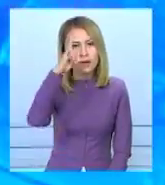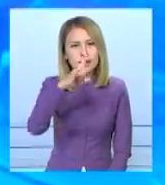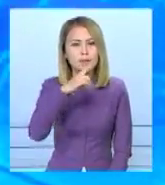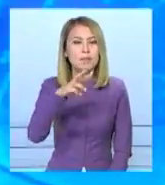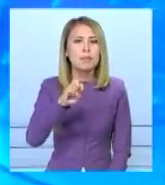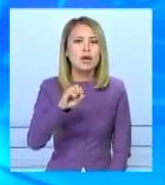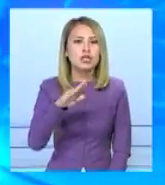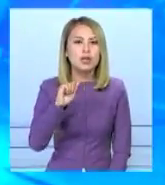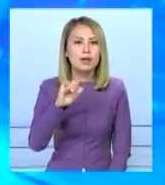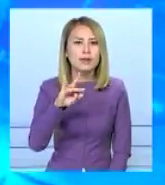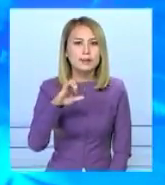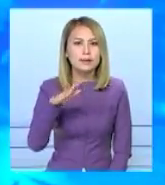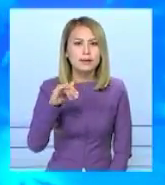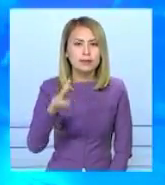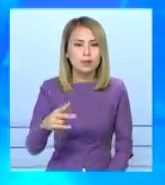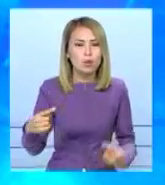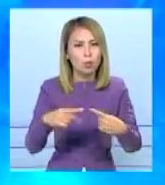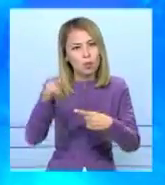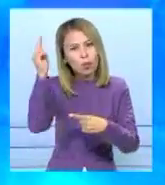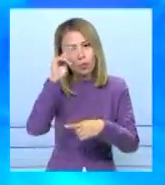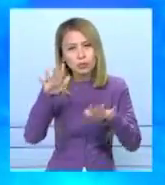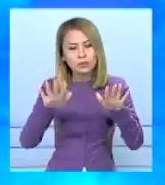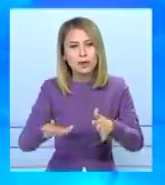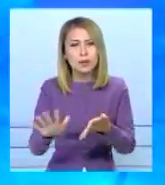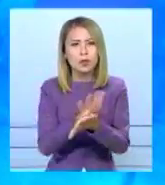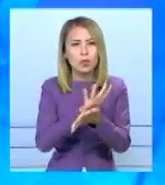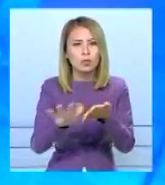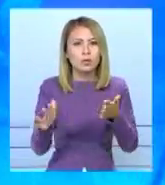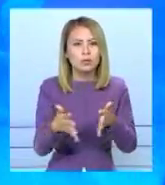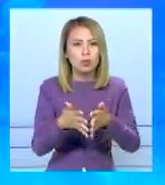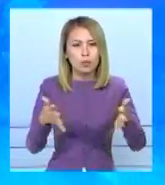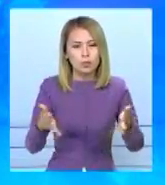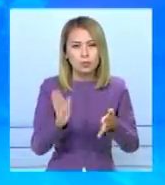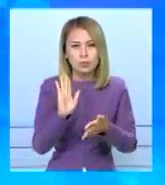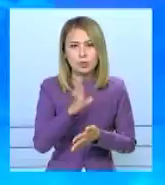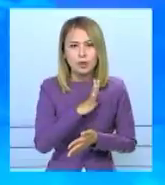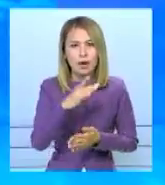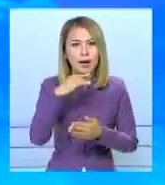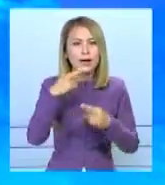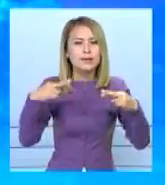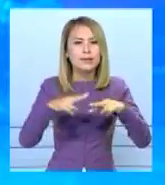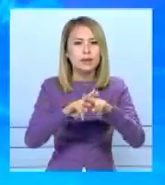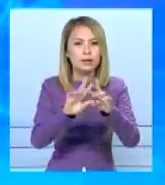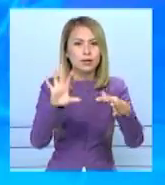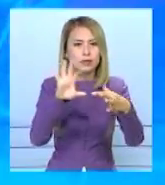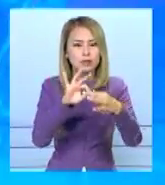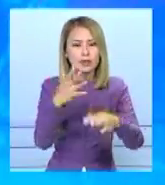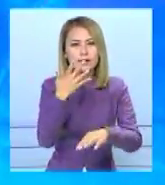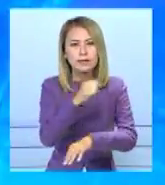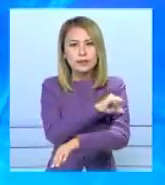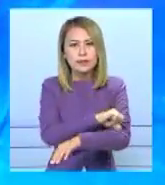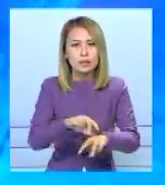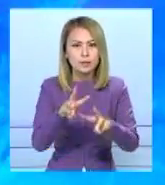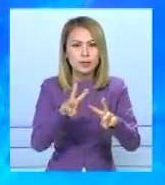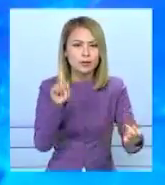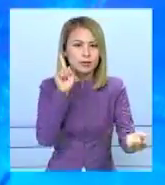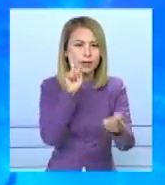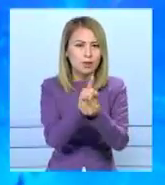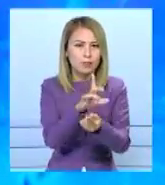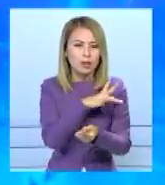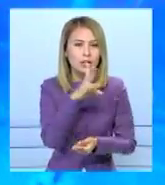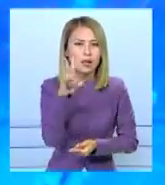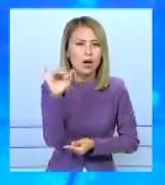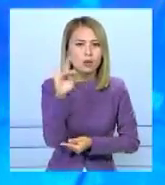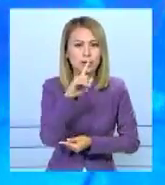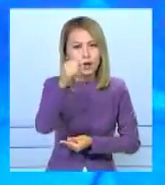Қазақстан мен Мажарстан бірлескен жоғарғы оқу орындары гранттарын көбейтті. Бұл жөнінде Астанадағы қос ел сыртқы істер министрлерінің кездесуінде белгілі